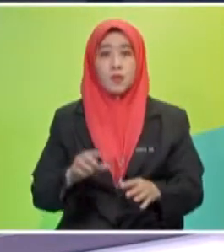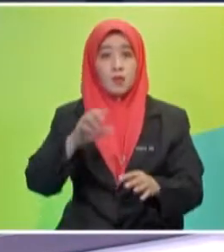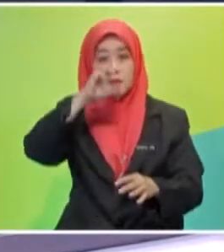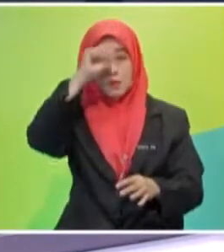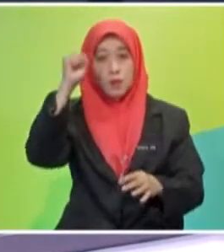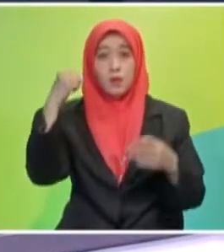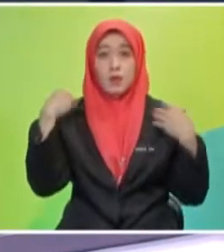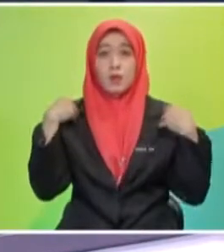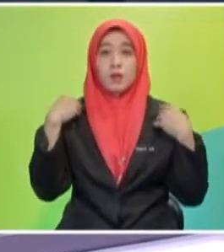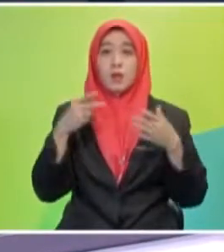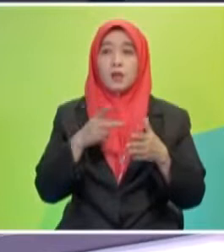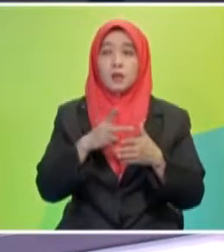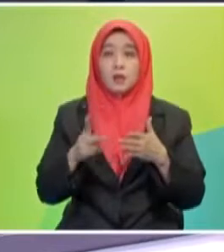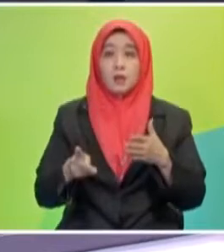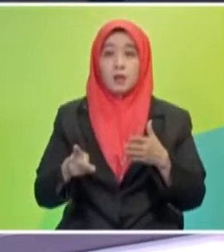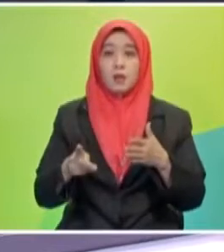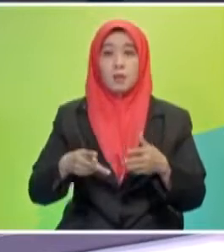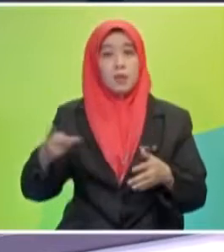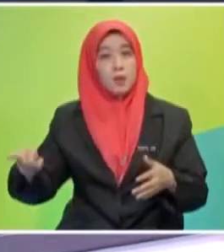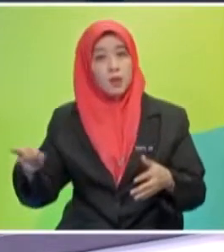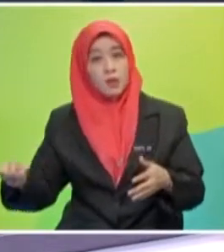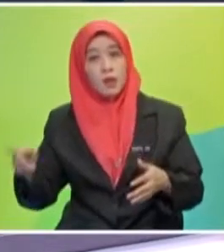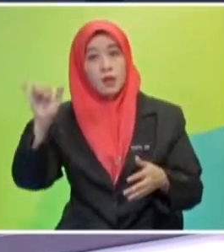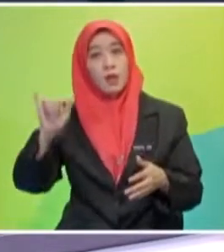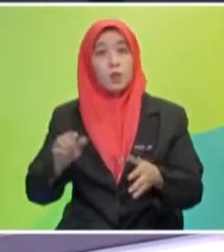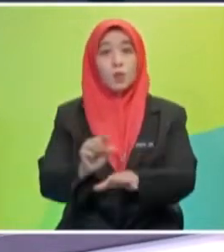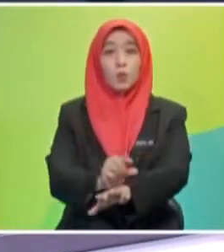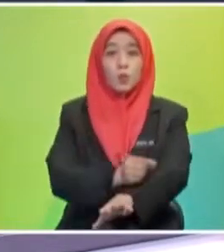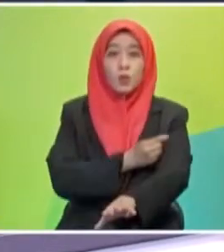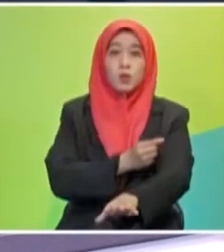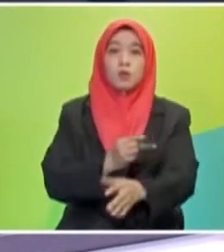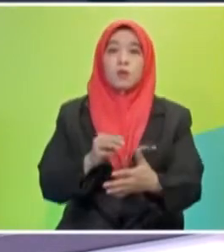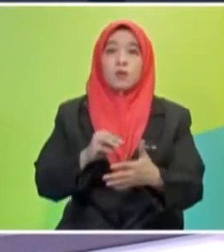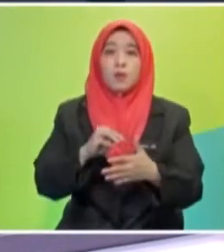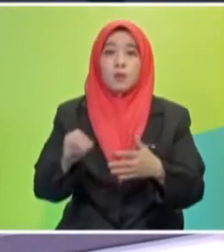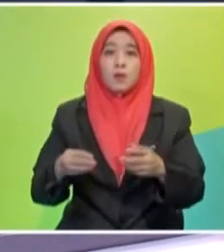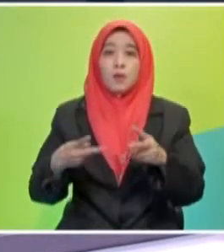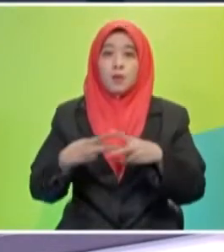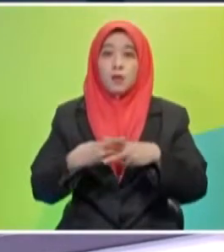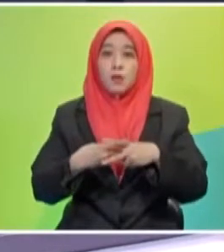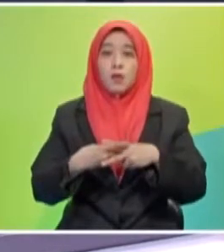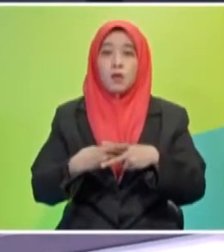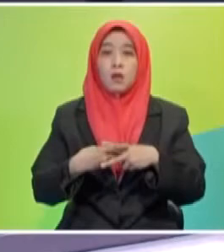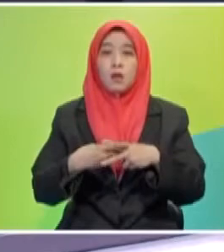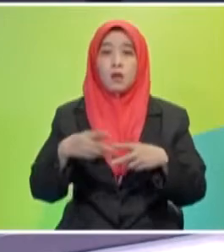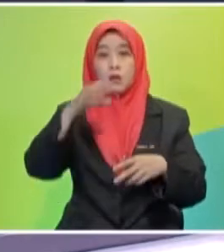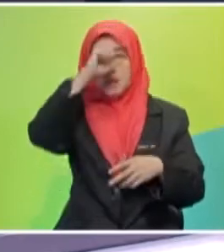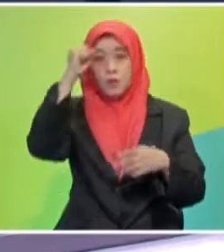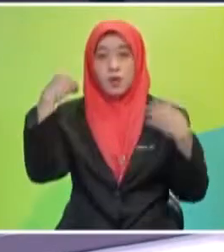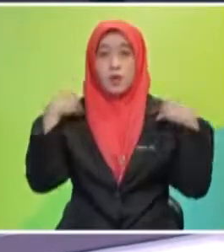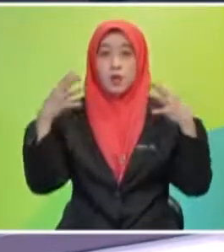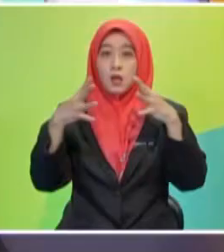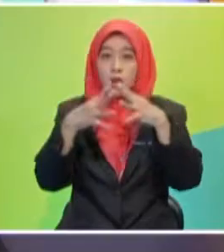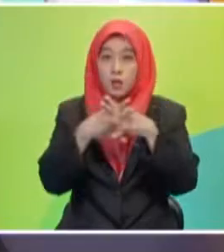sebagai Apakah casannya menggunakan L5 electro-mechanical kerana Ia ada gabungan elektrik